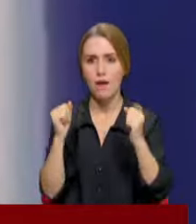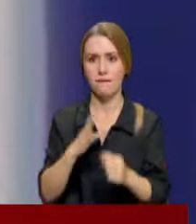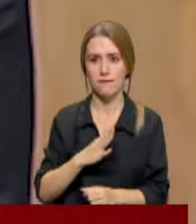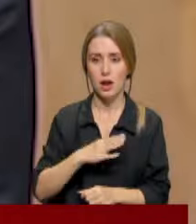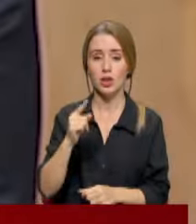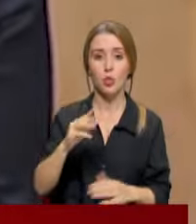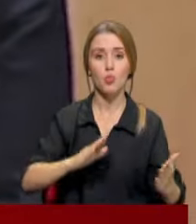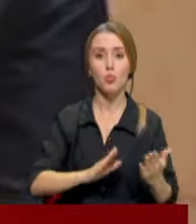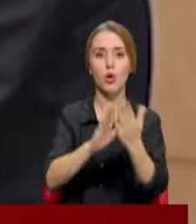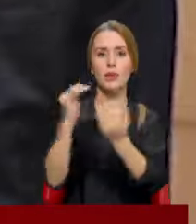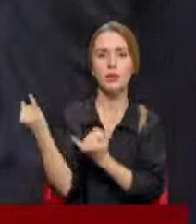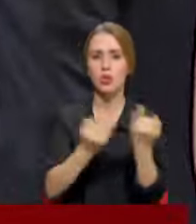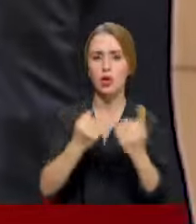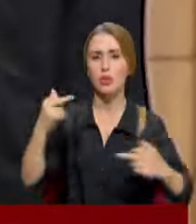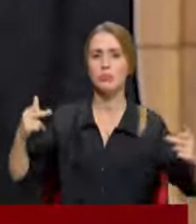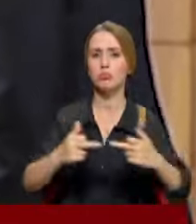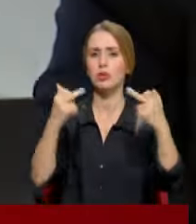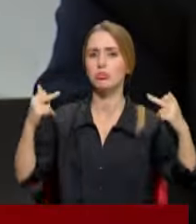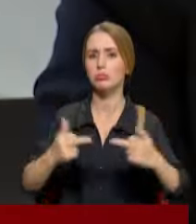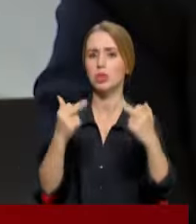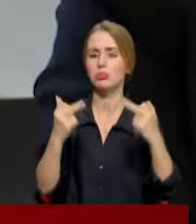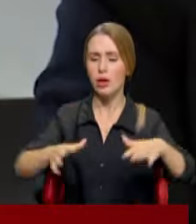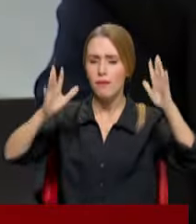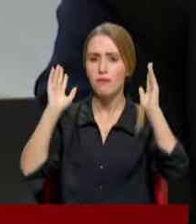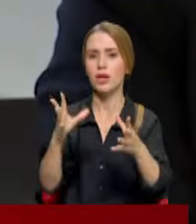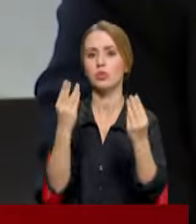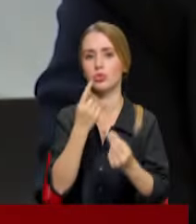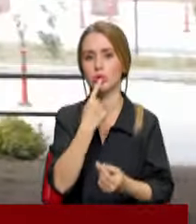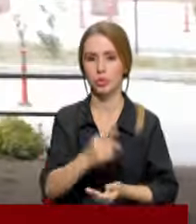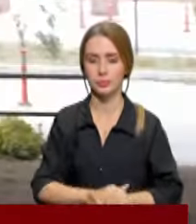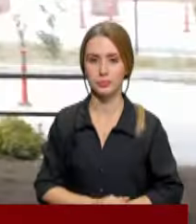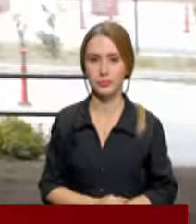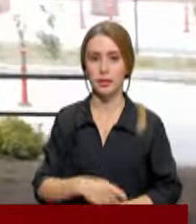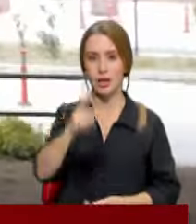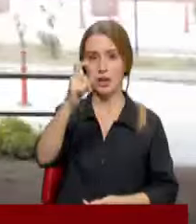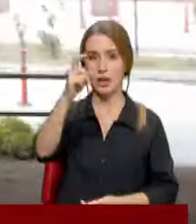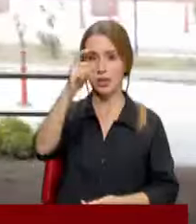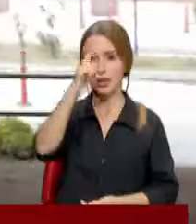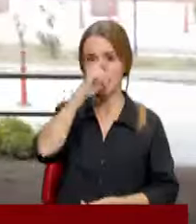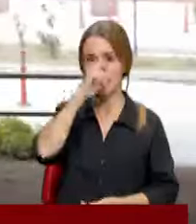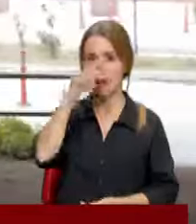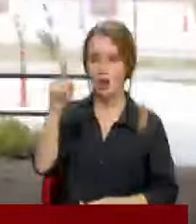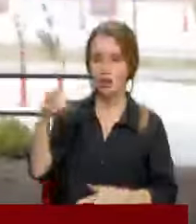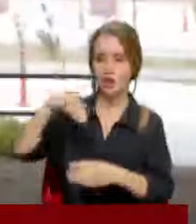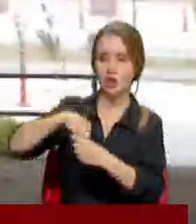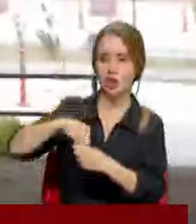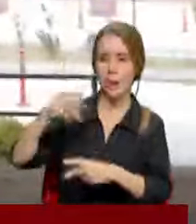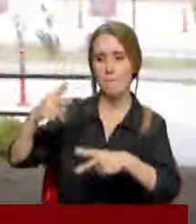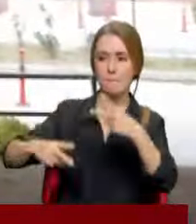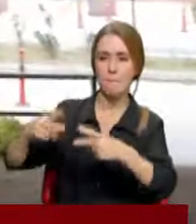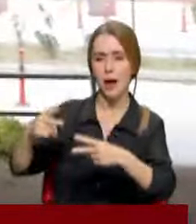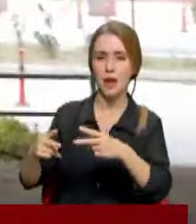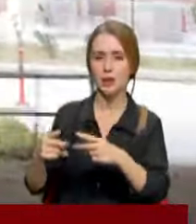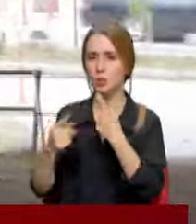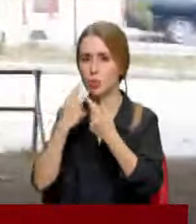muhalefette kavgalar, çatışmalar daha buzdağının görünen küçük bir parçası diyor. Sarayın karanlık dehlizlerinden bir takım sızıntılar